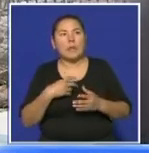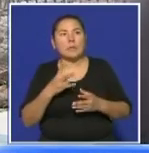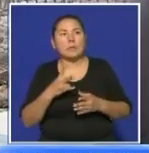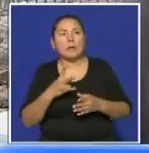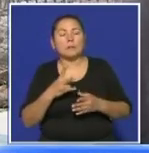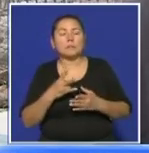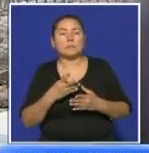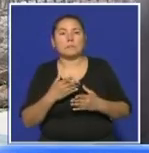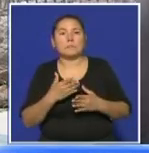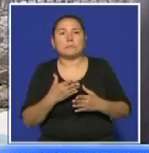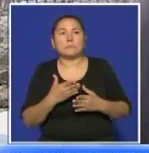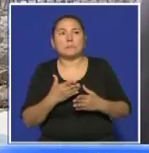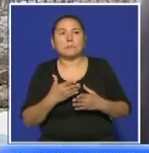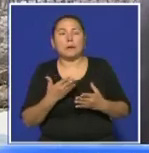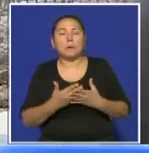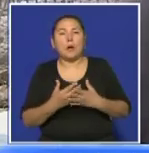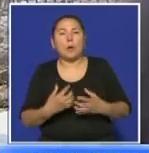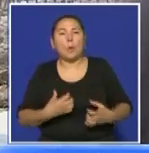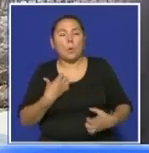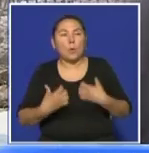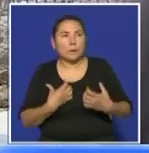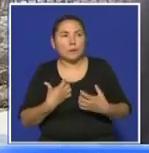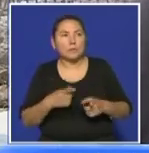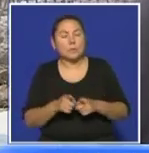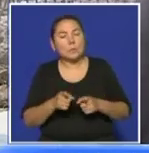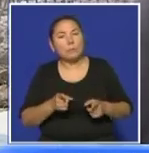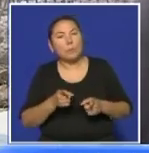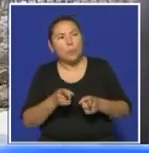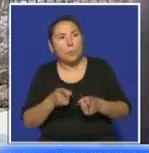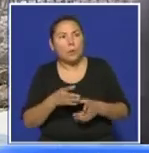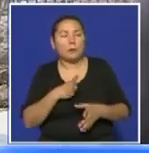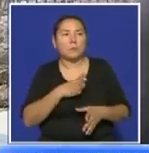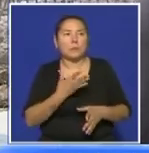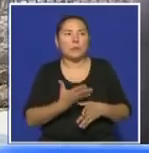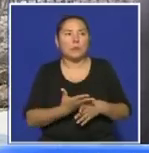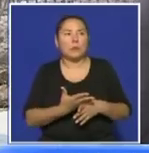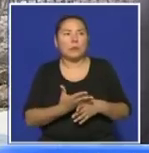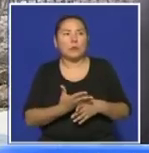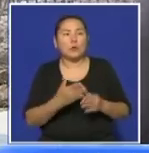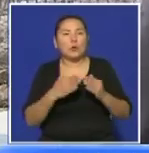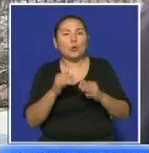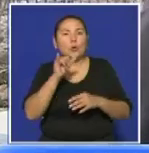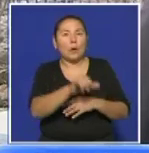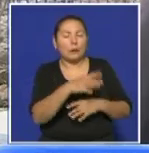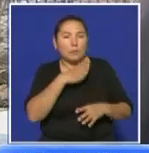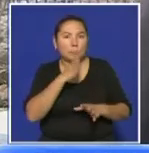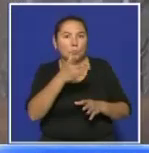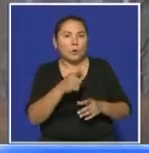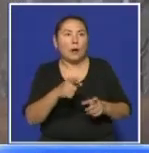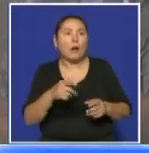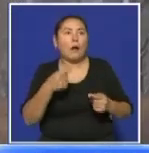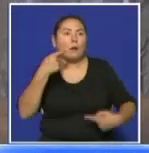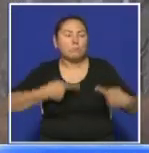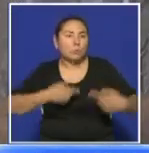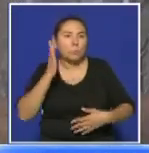айтады, бірақ қорқытады, бопсалайды, звондайды. Үйіне барамыз дейді, конфискация жасаймыз дейді.